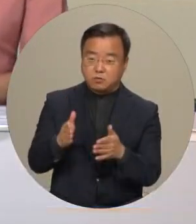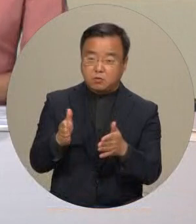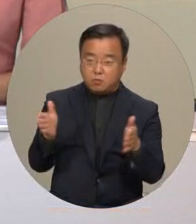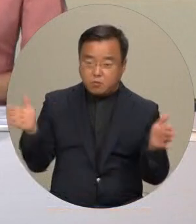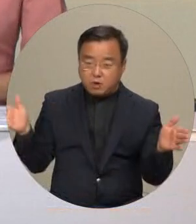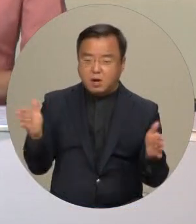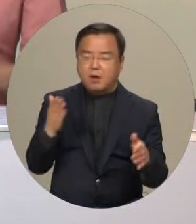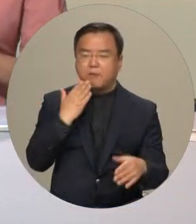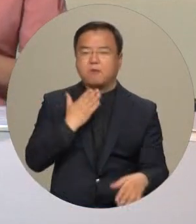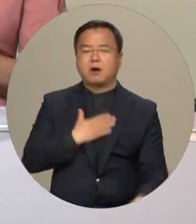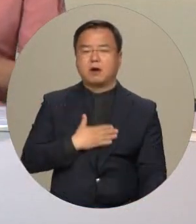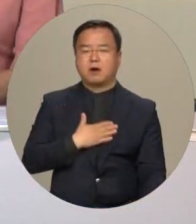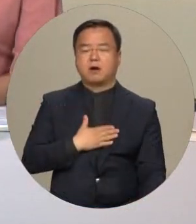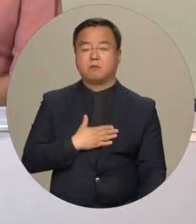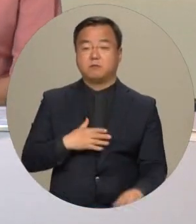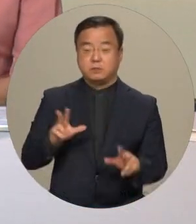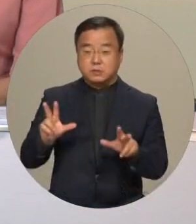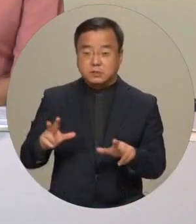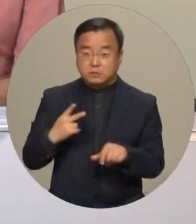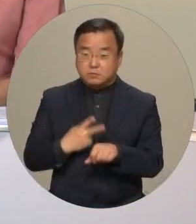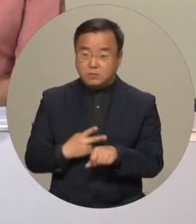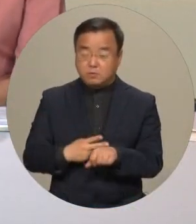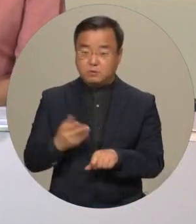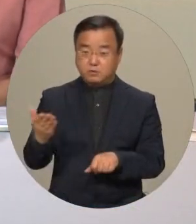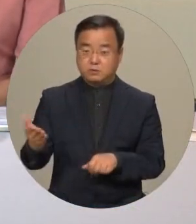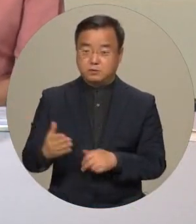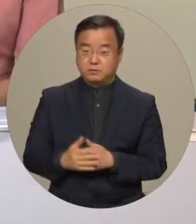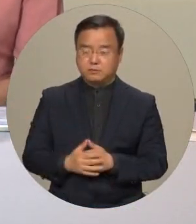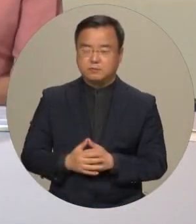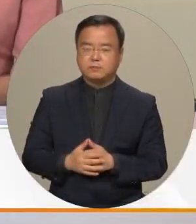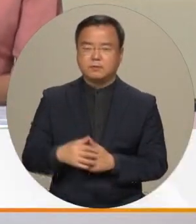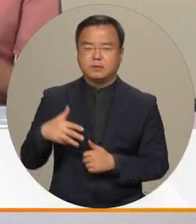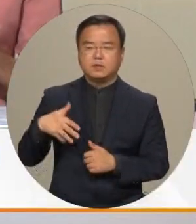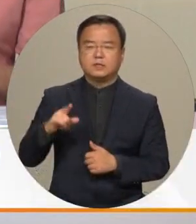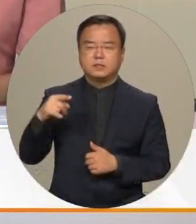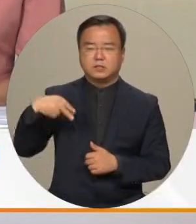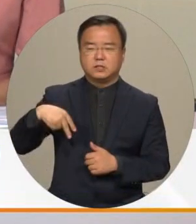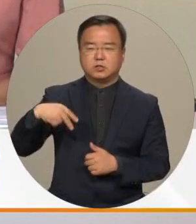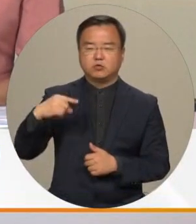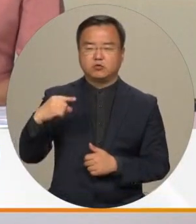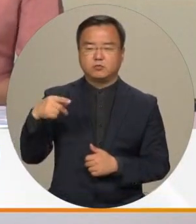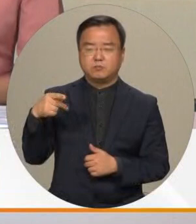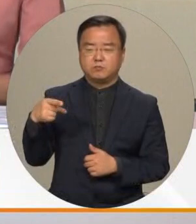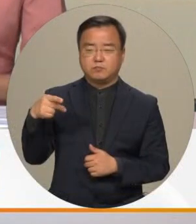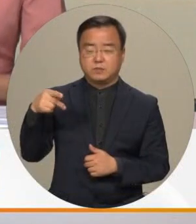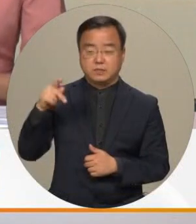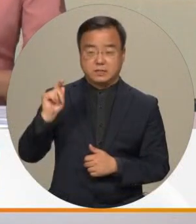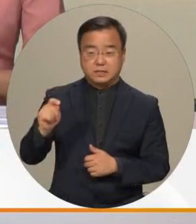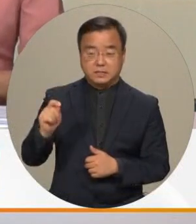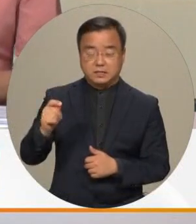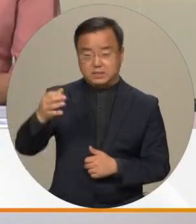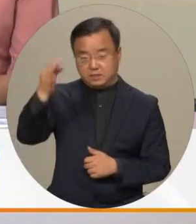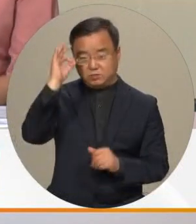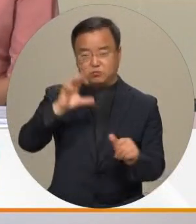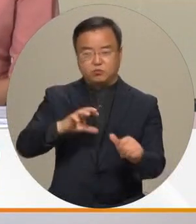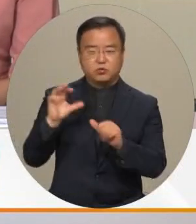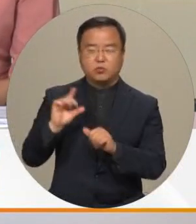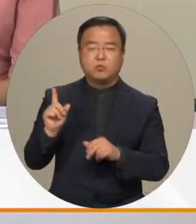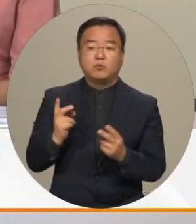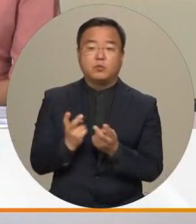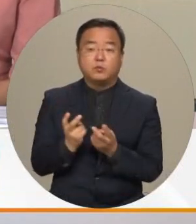부분이군요 그렇다면 현직에 계신 선생님으로서 채취 PD 같은 이런 기술들 어떻게 적용해야 된다고